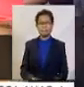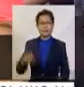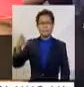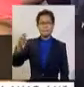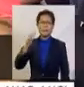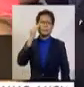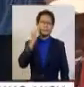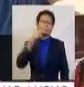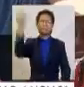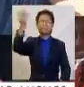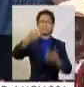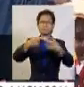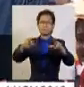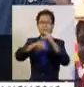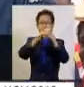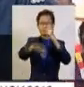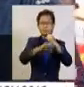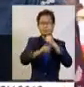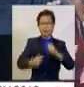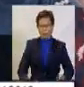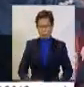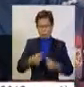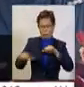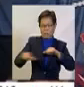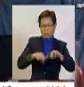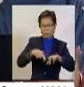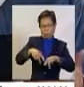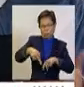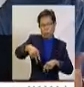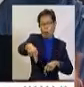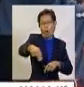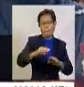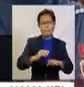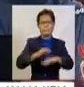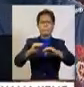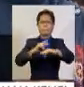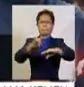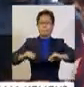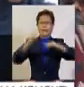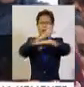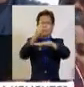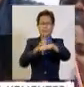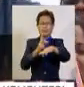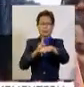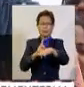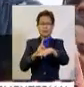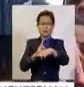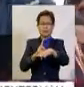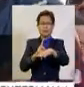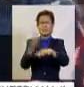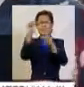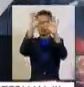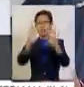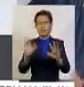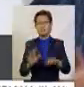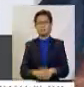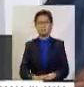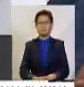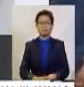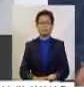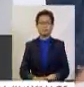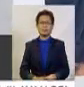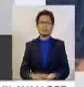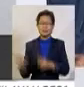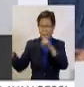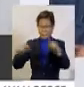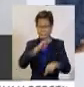Perdana Menteri berucap merasmikan kempen Hidup Aktif Walk Peringkat Kebangsaan 2018 di Setia City Park Shah Alam. Hadir sama